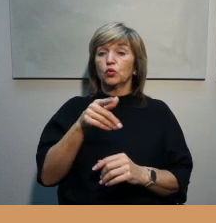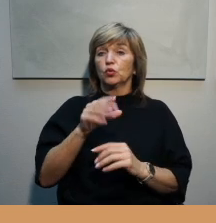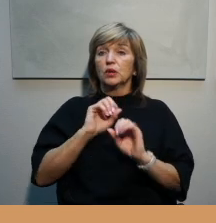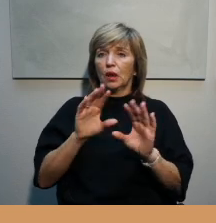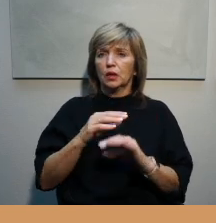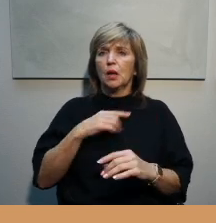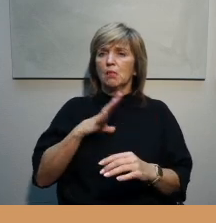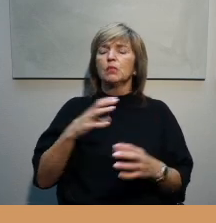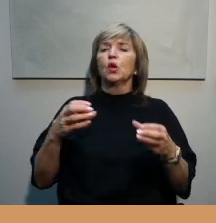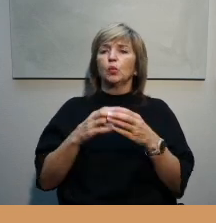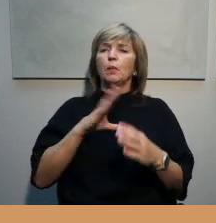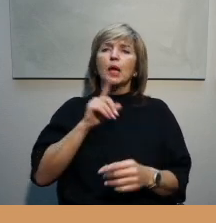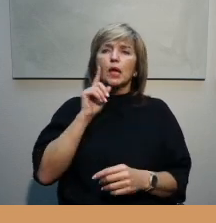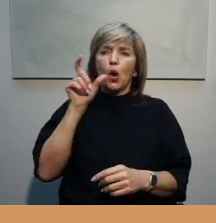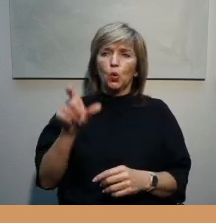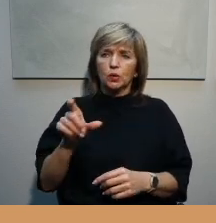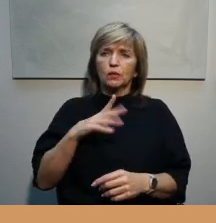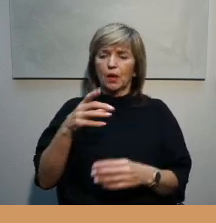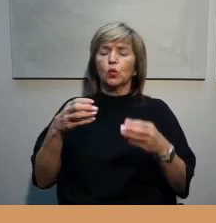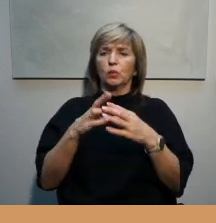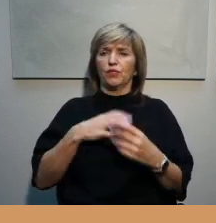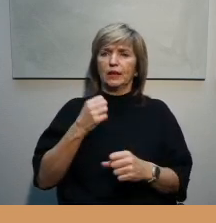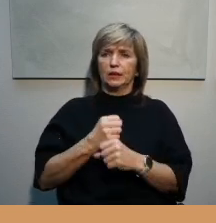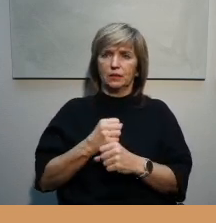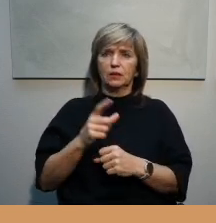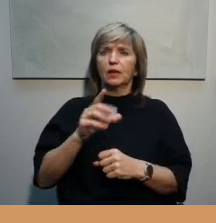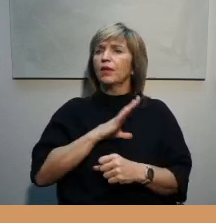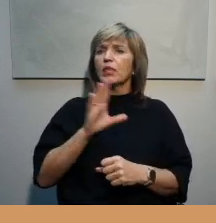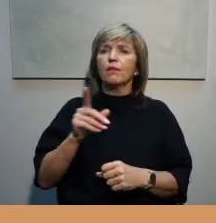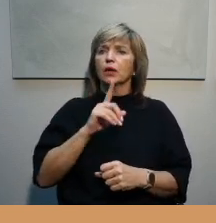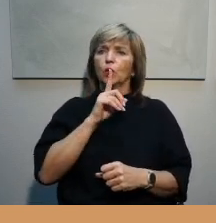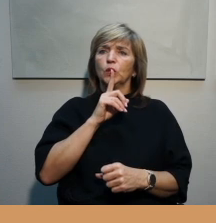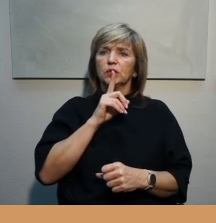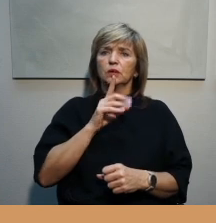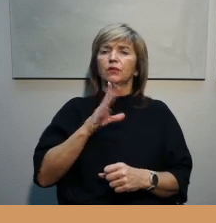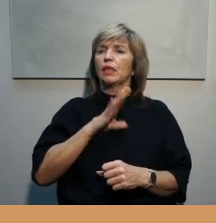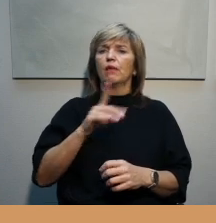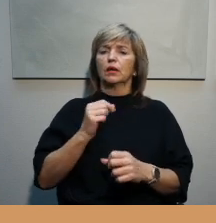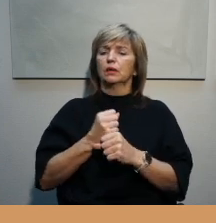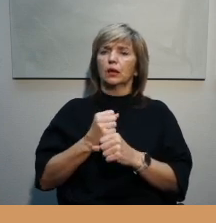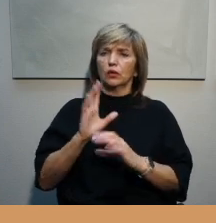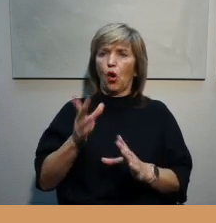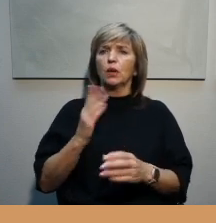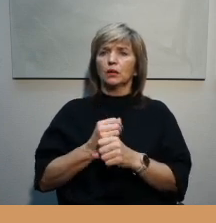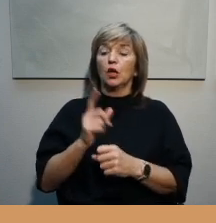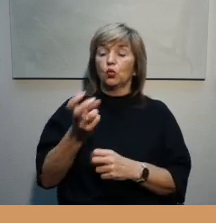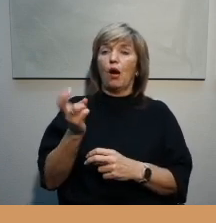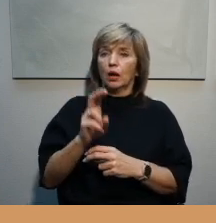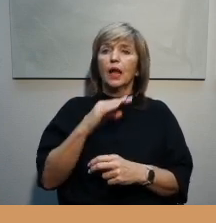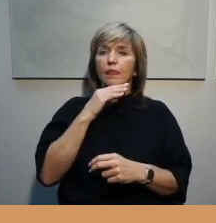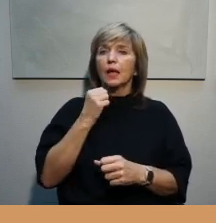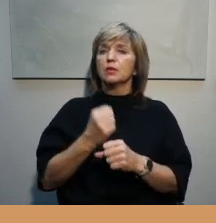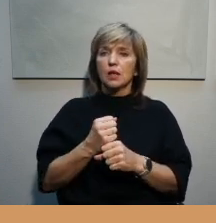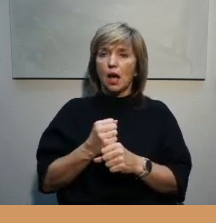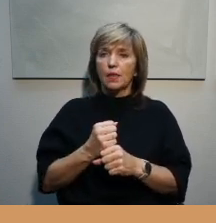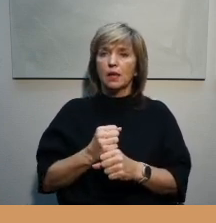stāstu, man grupā bija jaunietis, viņiem grupās ir jāstrādā. Viņi tur nevar nerunāt vai nevar nedarīt. Ja tu atnāc, negribi